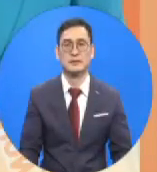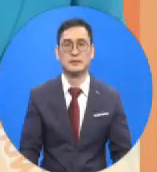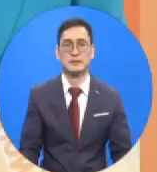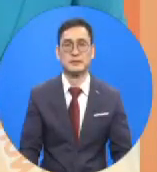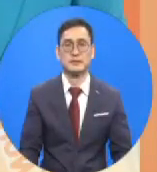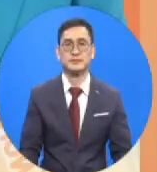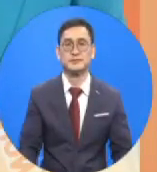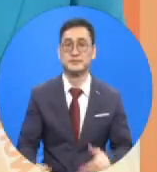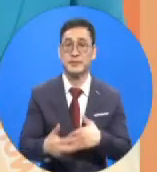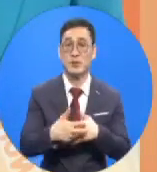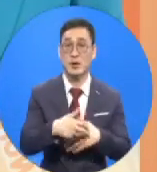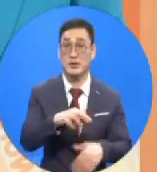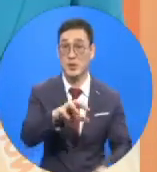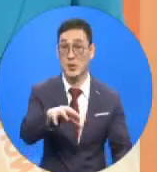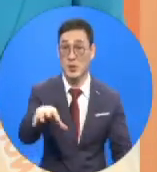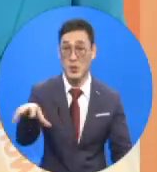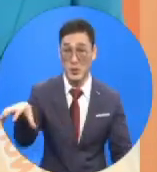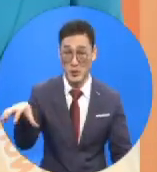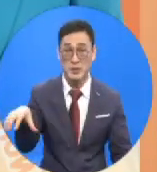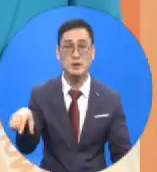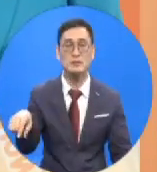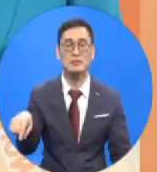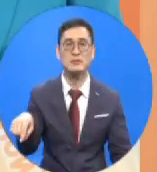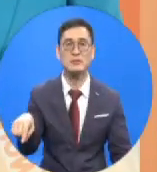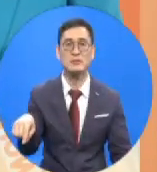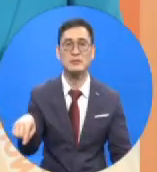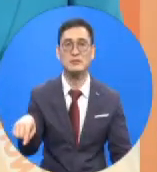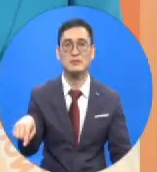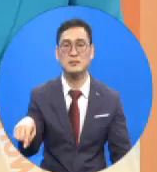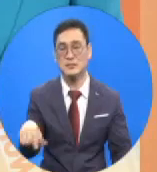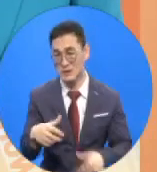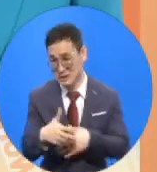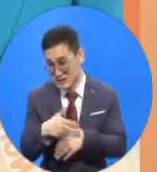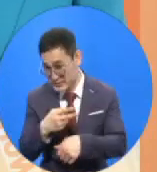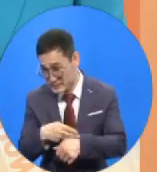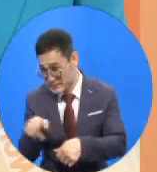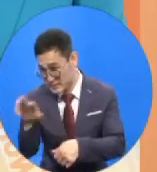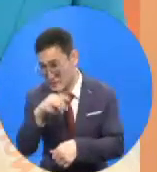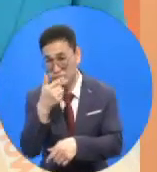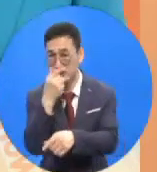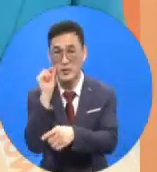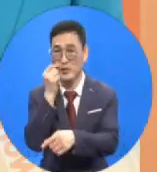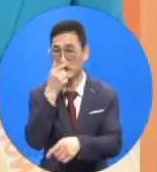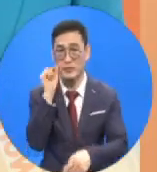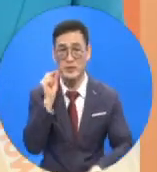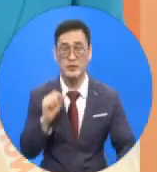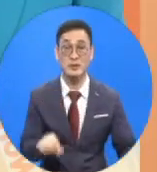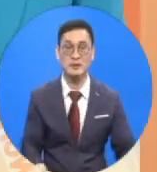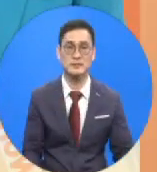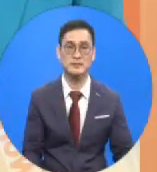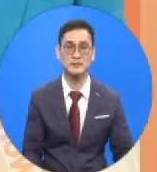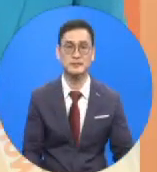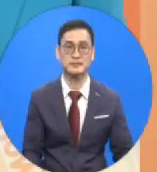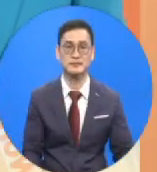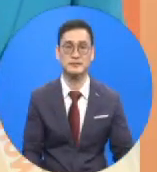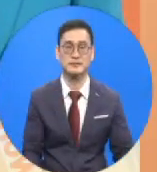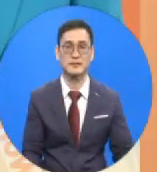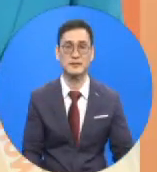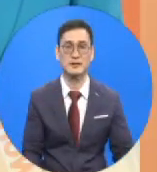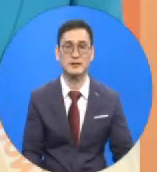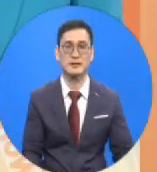병원에서도 말씀이 나오시는 것 같아서 2 이런 상태가 빨리 해결이 안되면 고민 여러분들에게 정말 너무